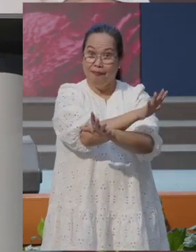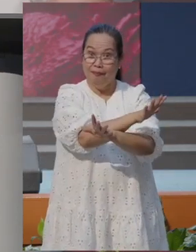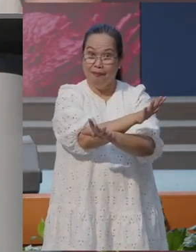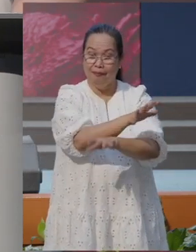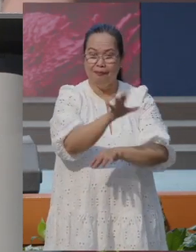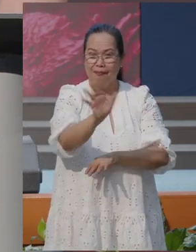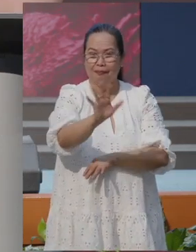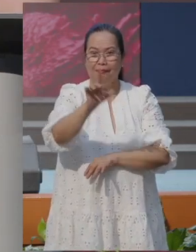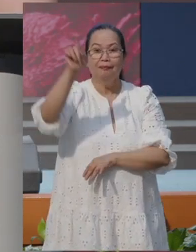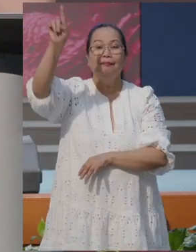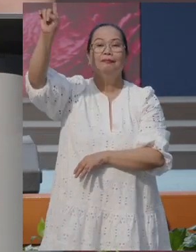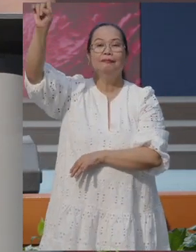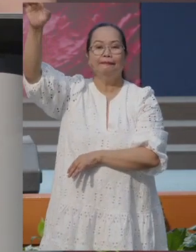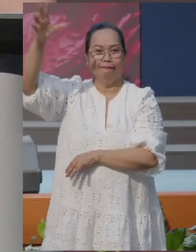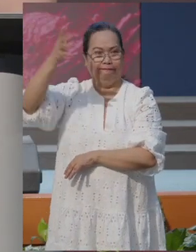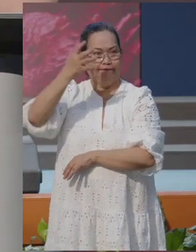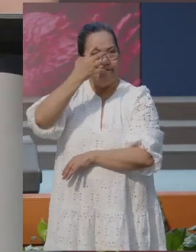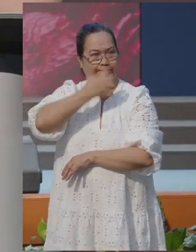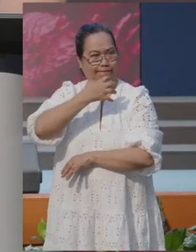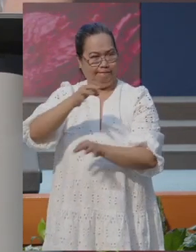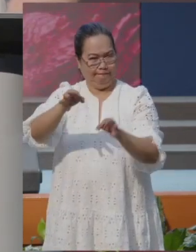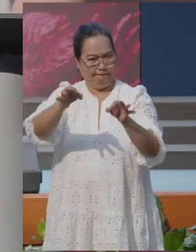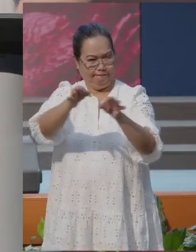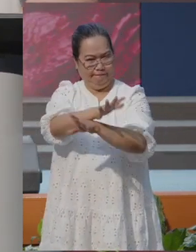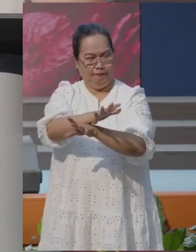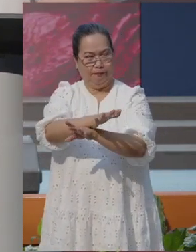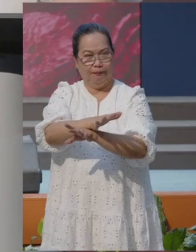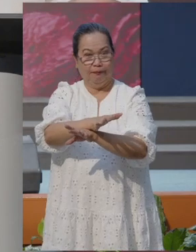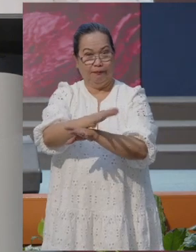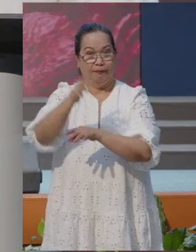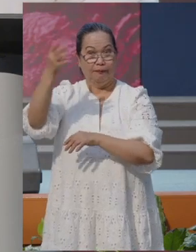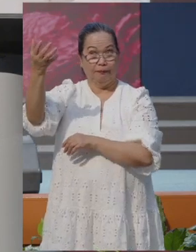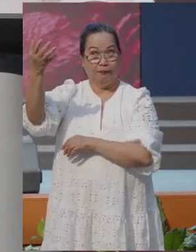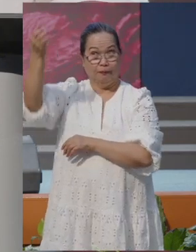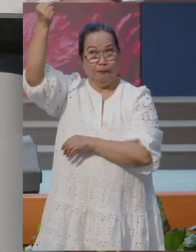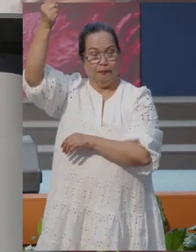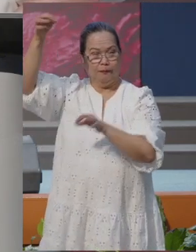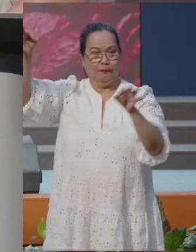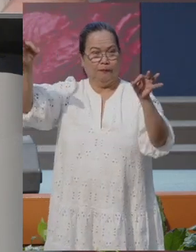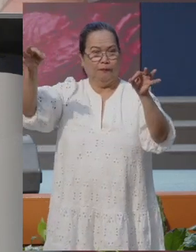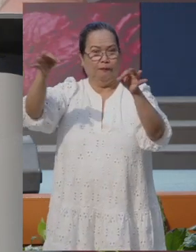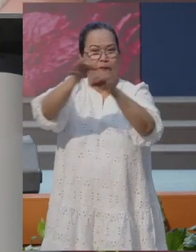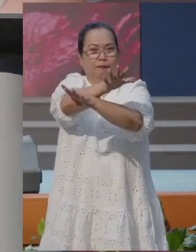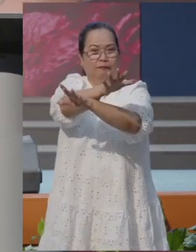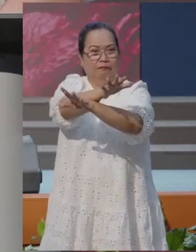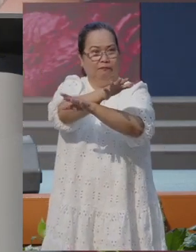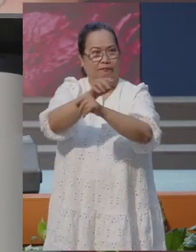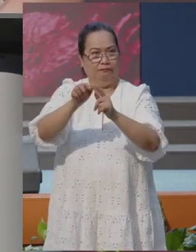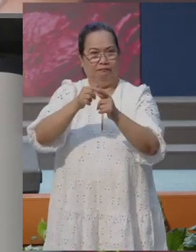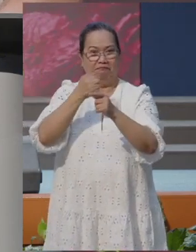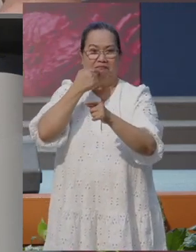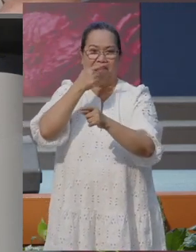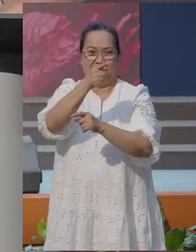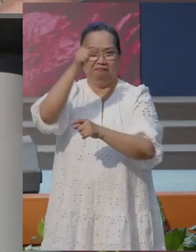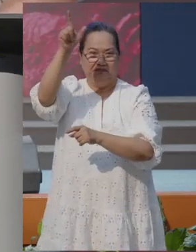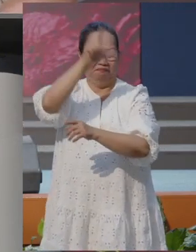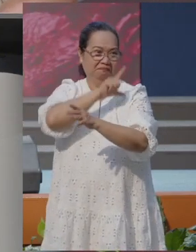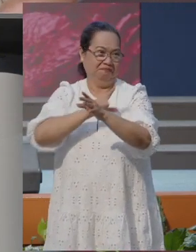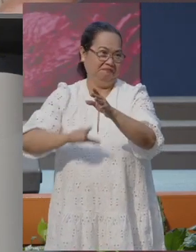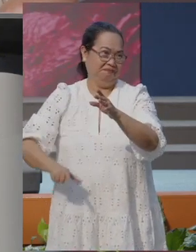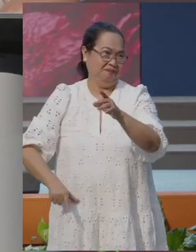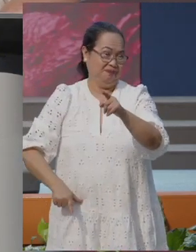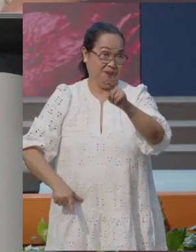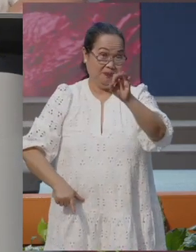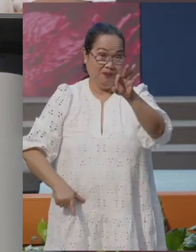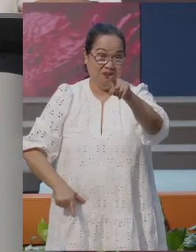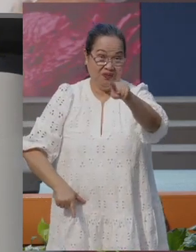to the wrath of God, for it is written, vengeance is mine, I will repay, says the Lord. To the contrary, if